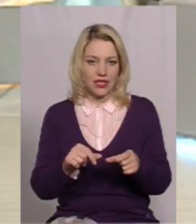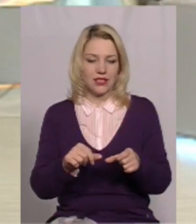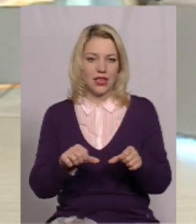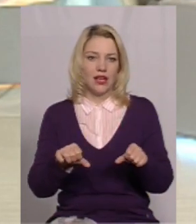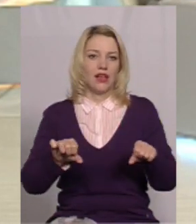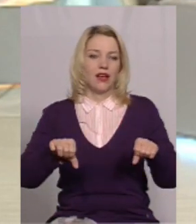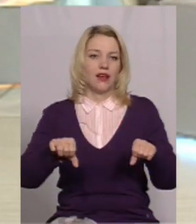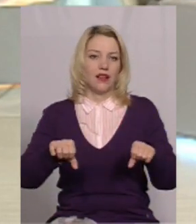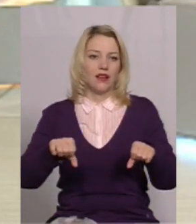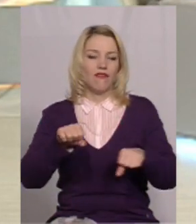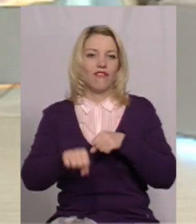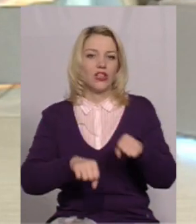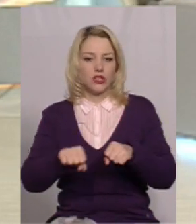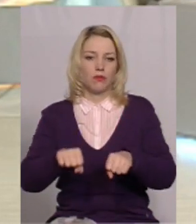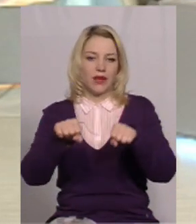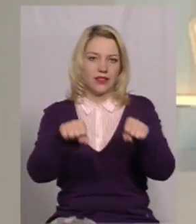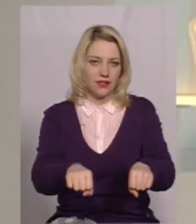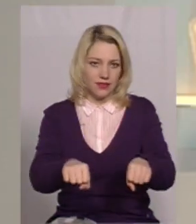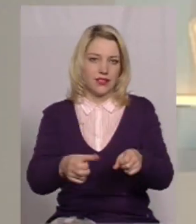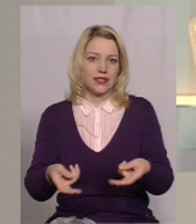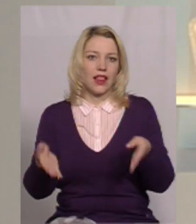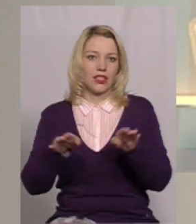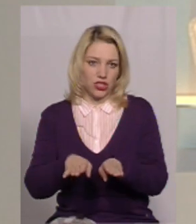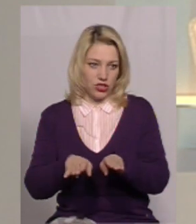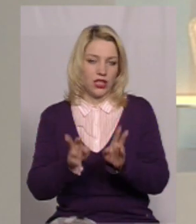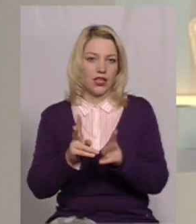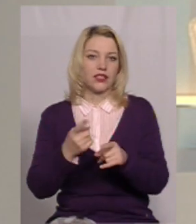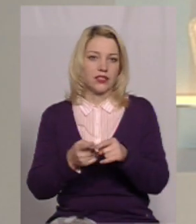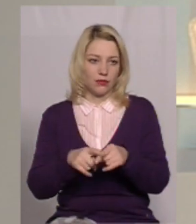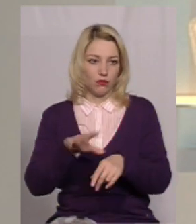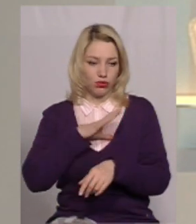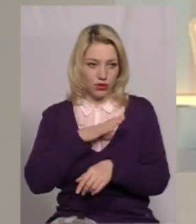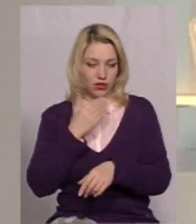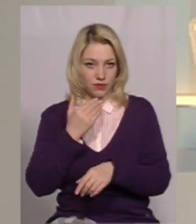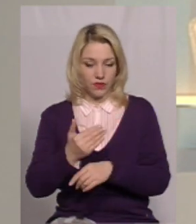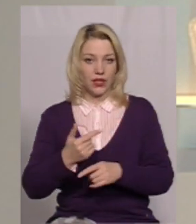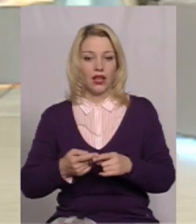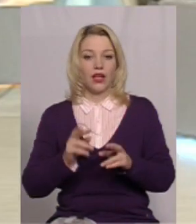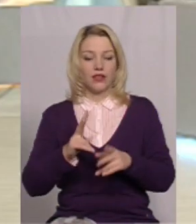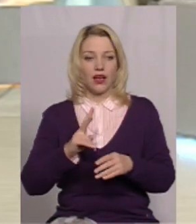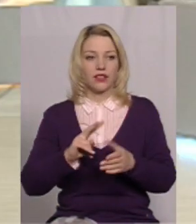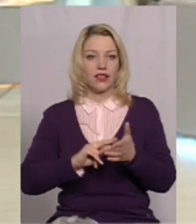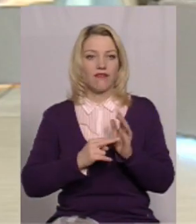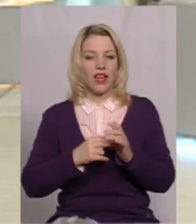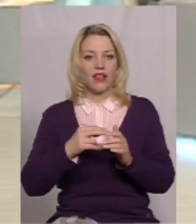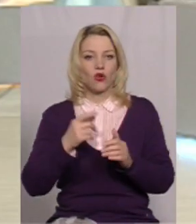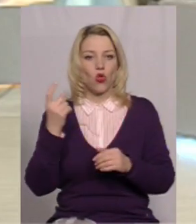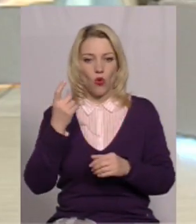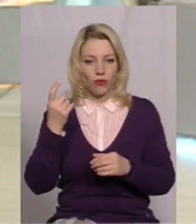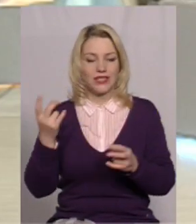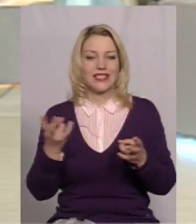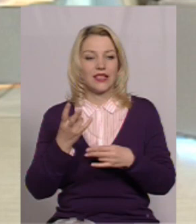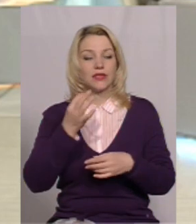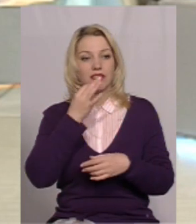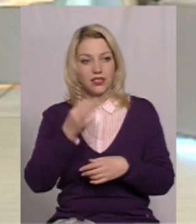залишити велосипед. Як з цим у нас в місті? Тут, як і в економіці, варто сказати,